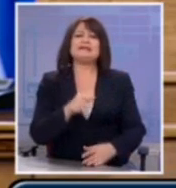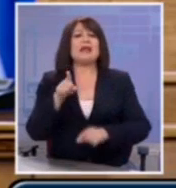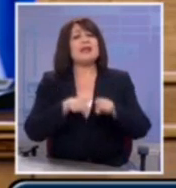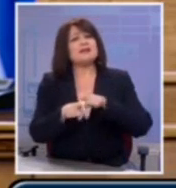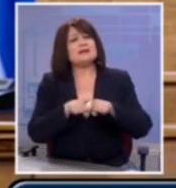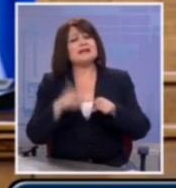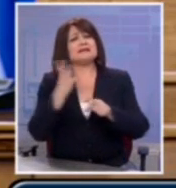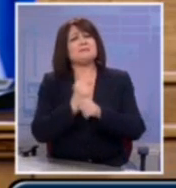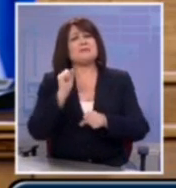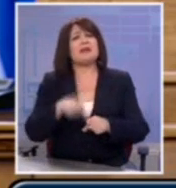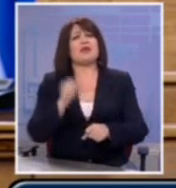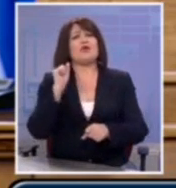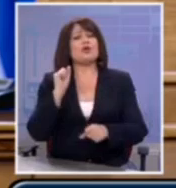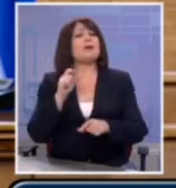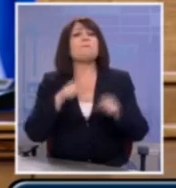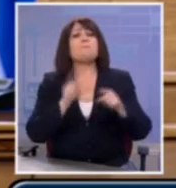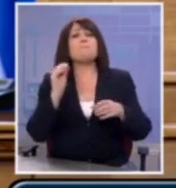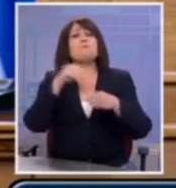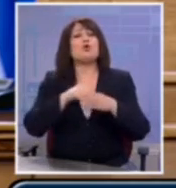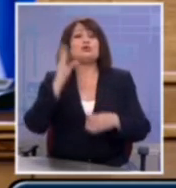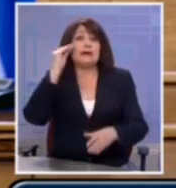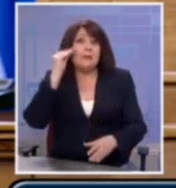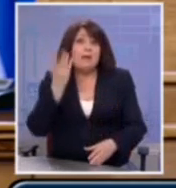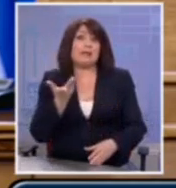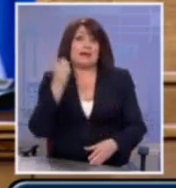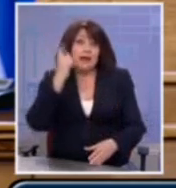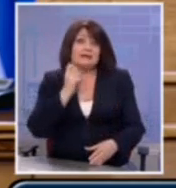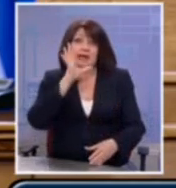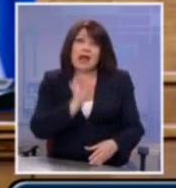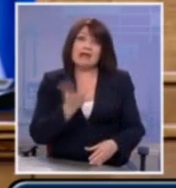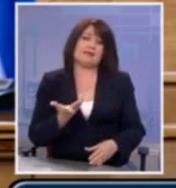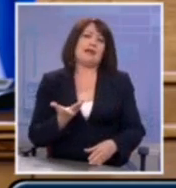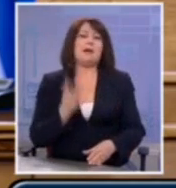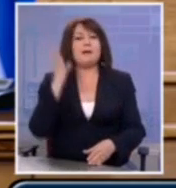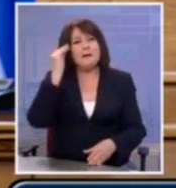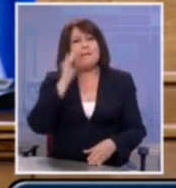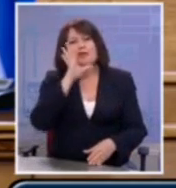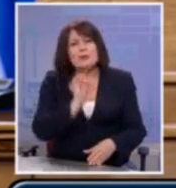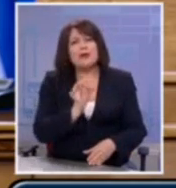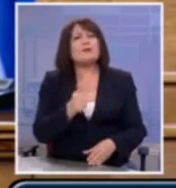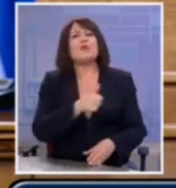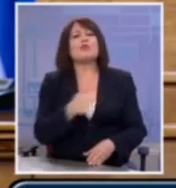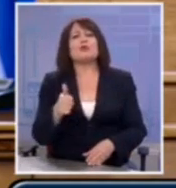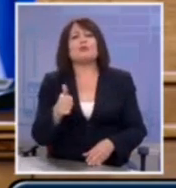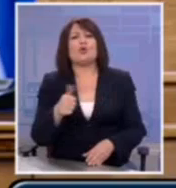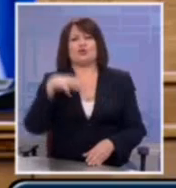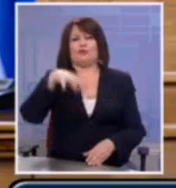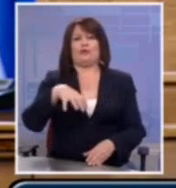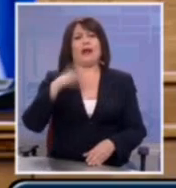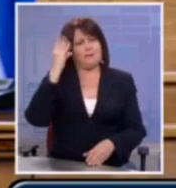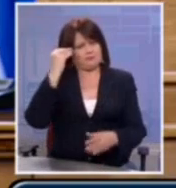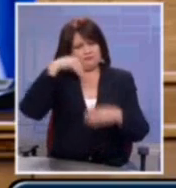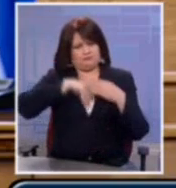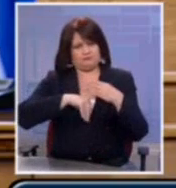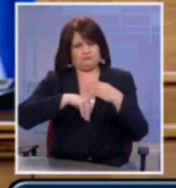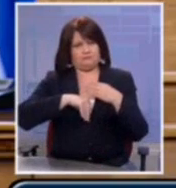της από το βαθμό πρόσβασης και γνώσης της αλήθειας. Γνώσης της αλήθειας όχι μόνο σαν φορέας της, αλλά και